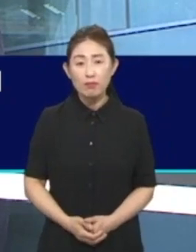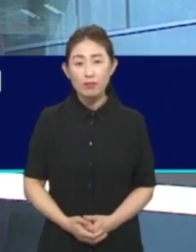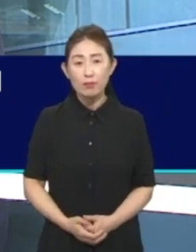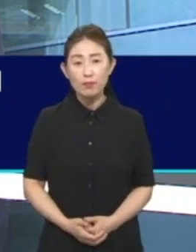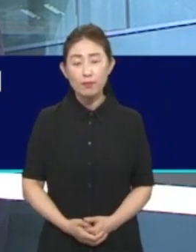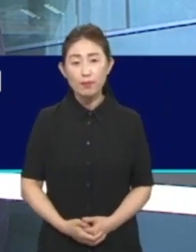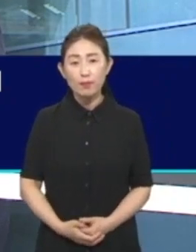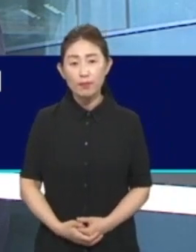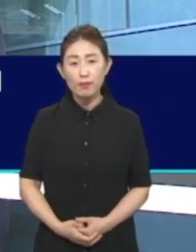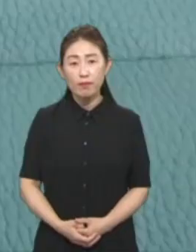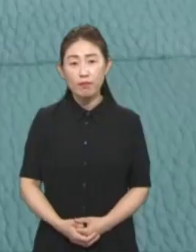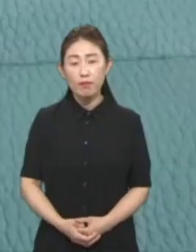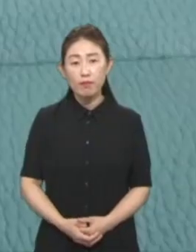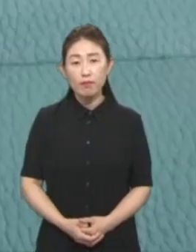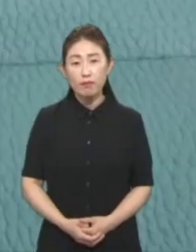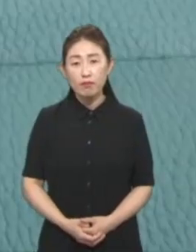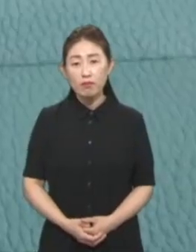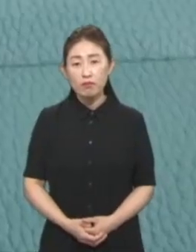단독 보도입니다.